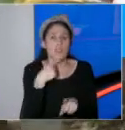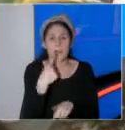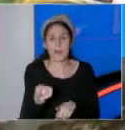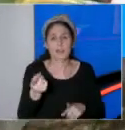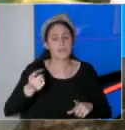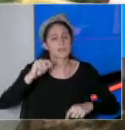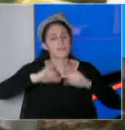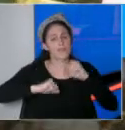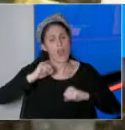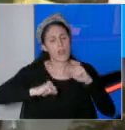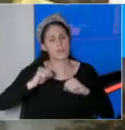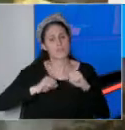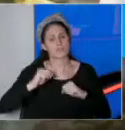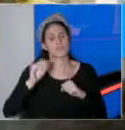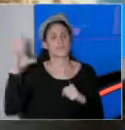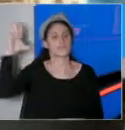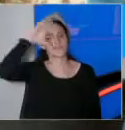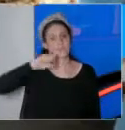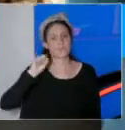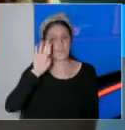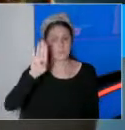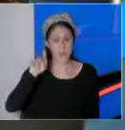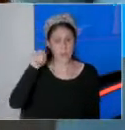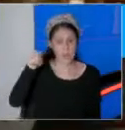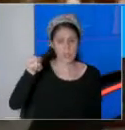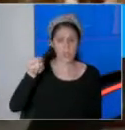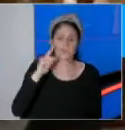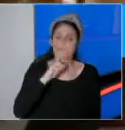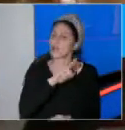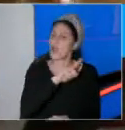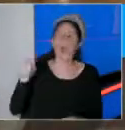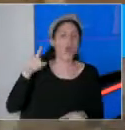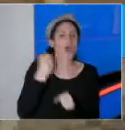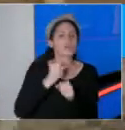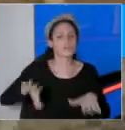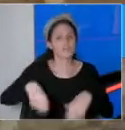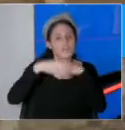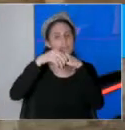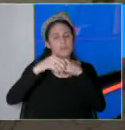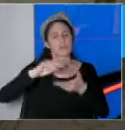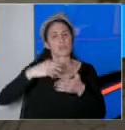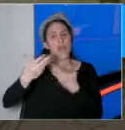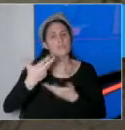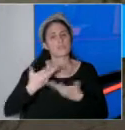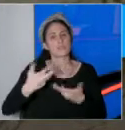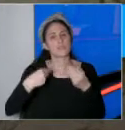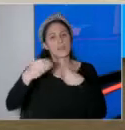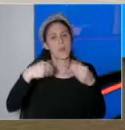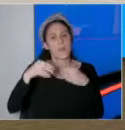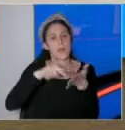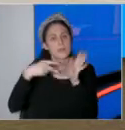הנוהג של בהוטן היה לא לכרות יחסים דיפלומטיים כמעט עם אף מדינה,